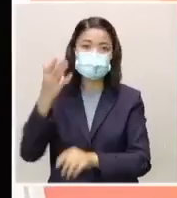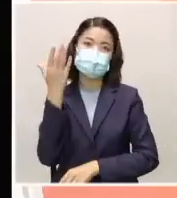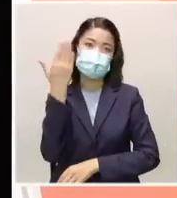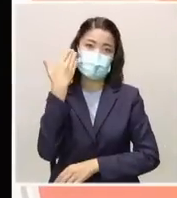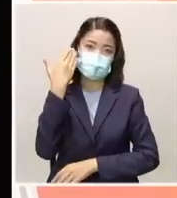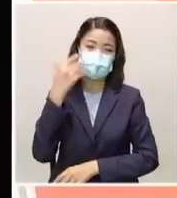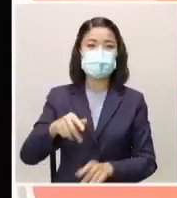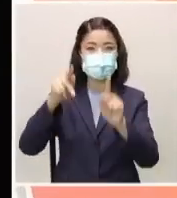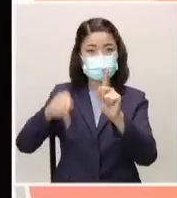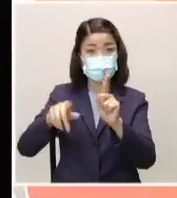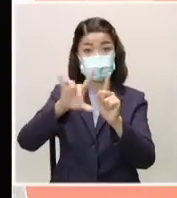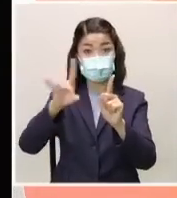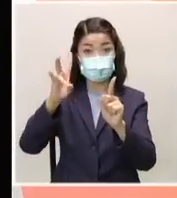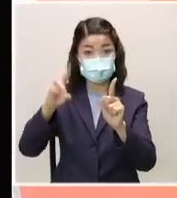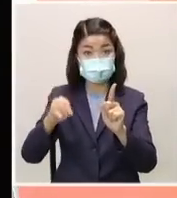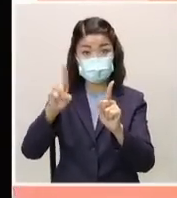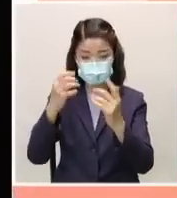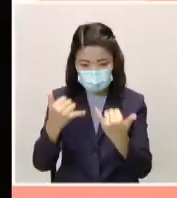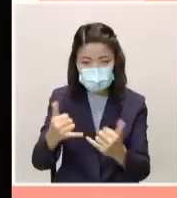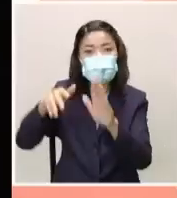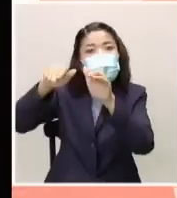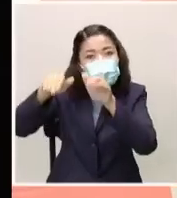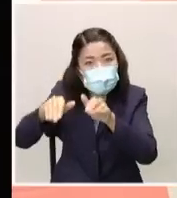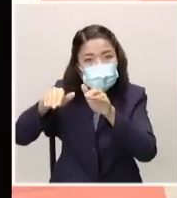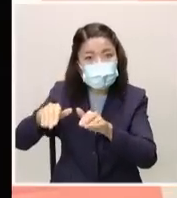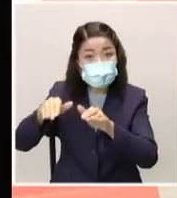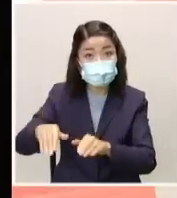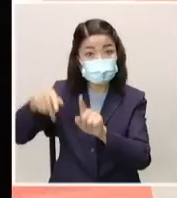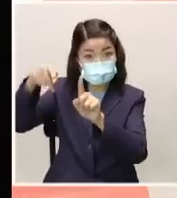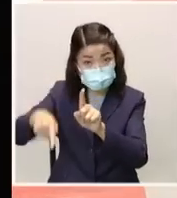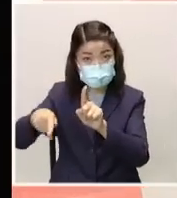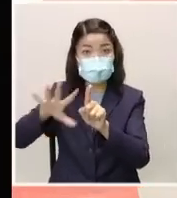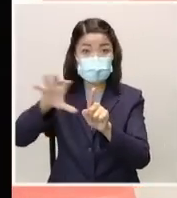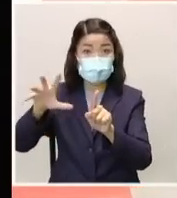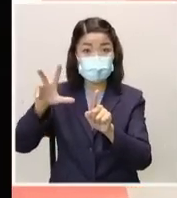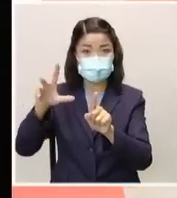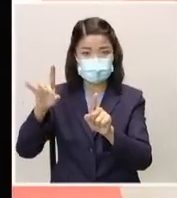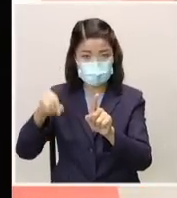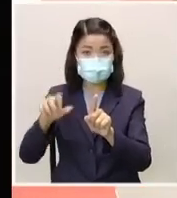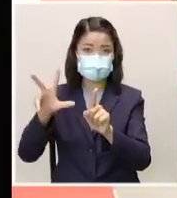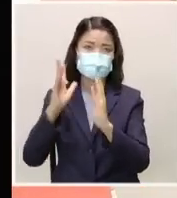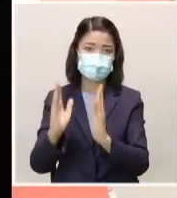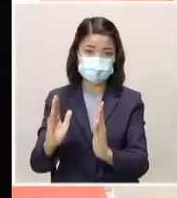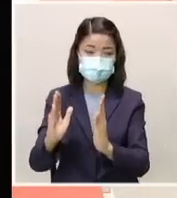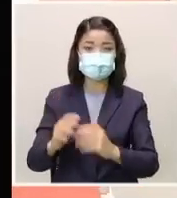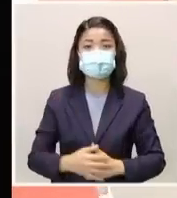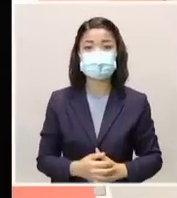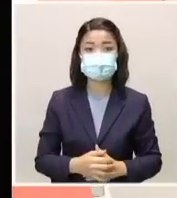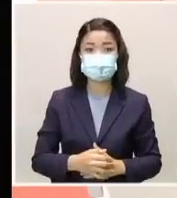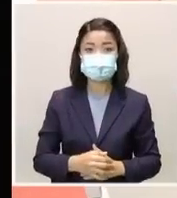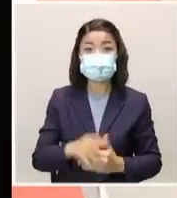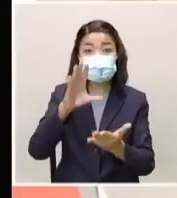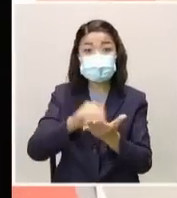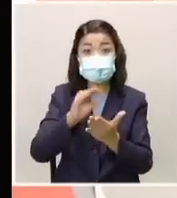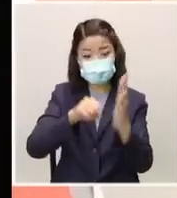คะ 1,871 รายและวันนี้ค่ะตัวเลขก็ลดลงมานะคะอยู่ที่ 1,583 รายซึ่งจากจำน